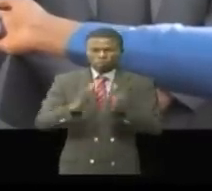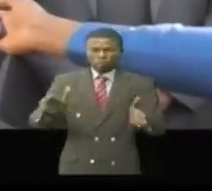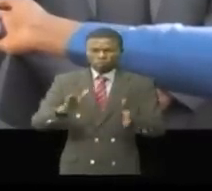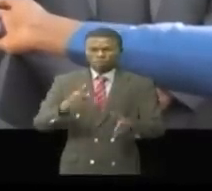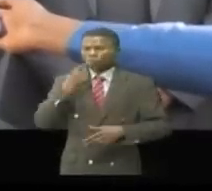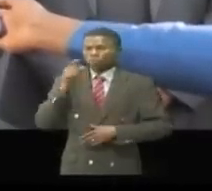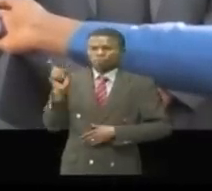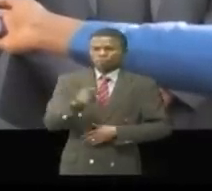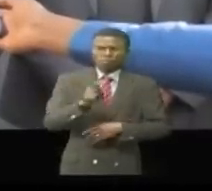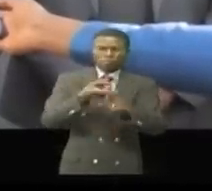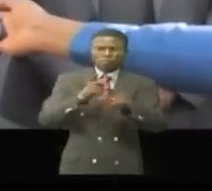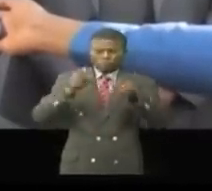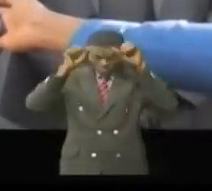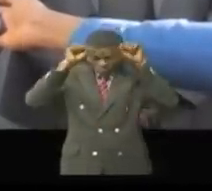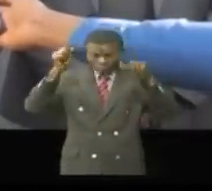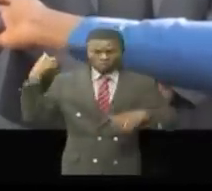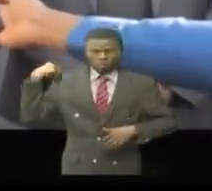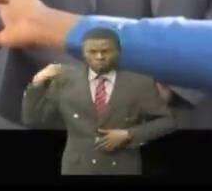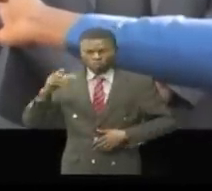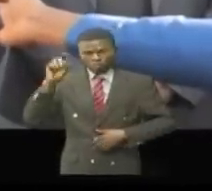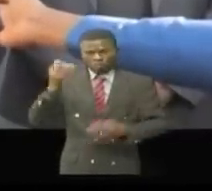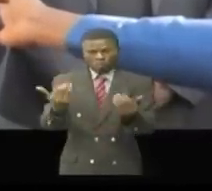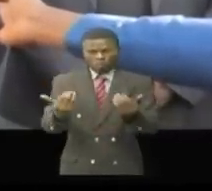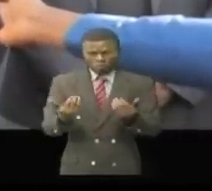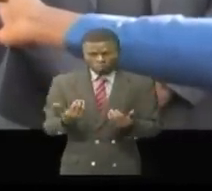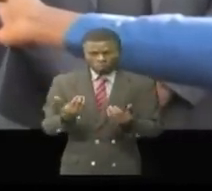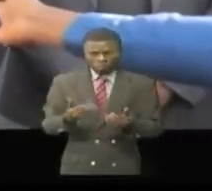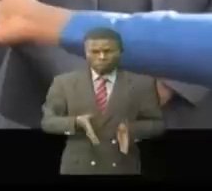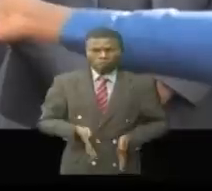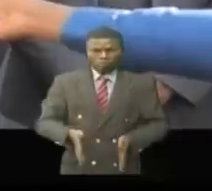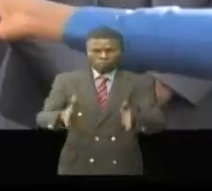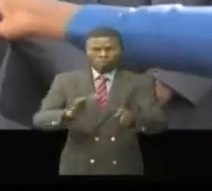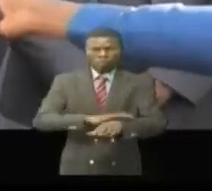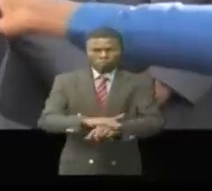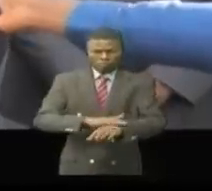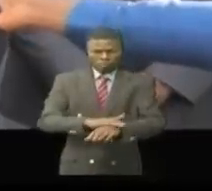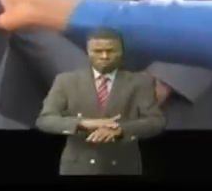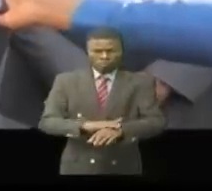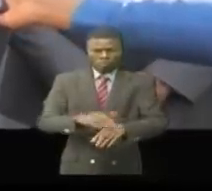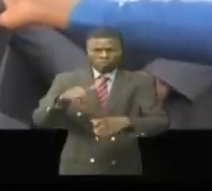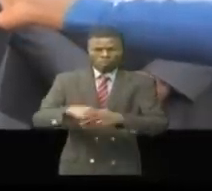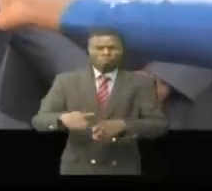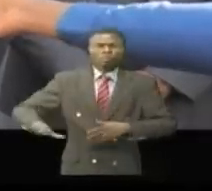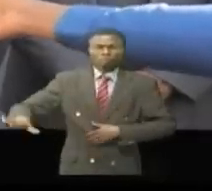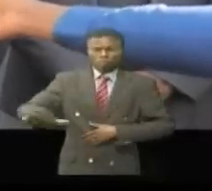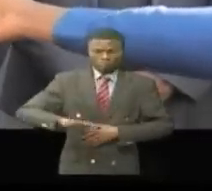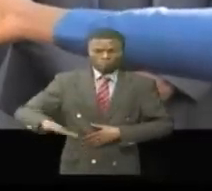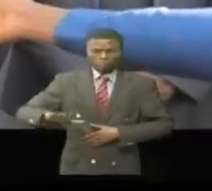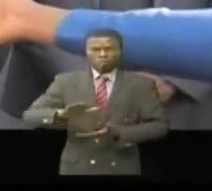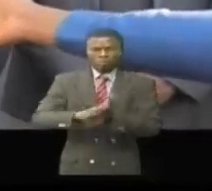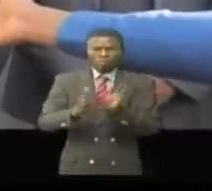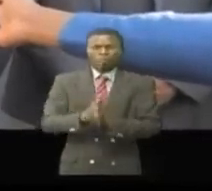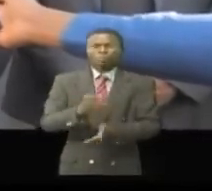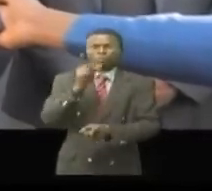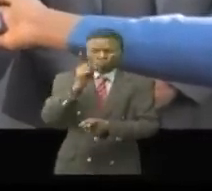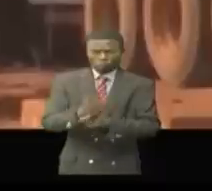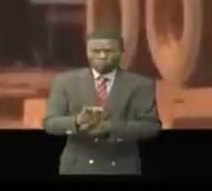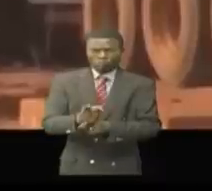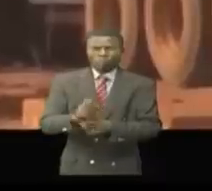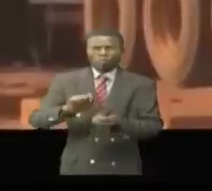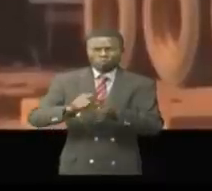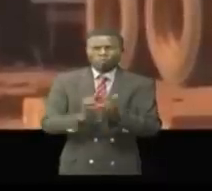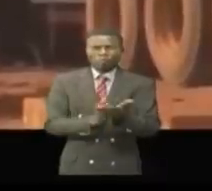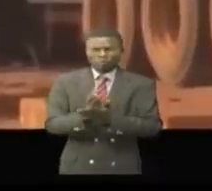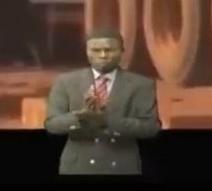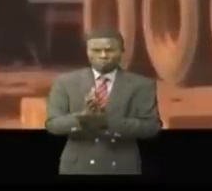instructions du chef de l'État qui veut que le chemin de fer au niveau de la République puisse être rétabli totalement.